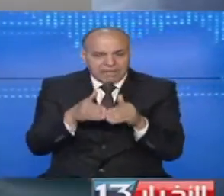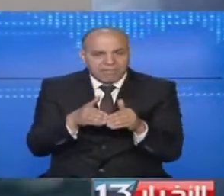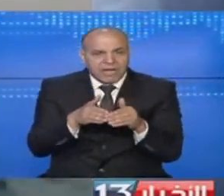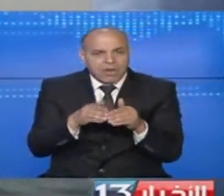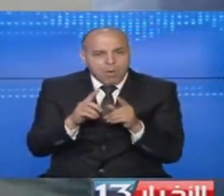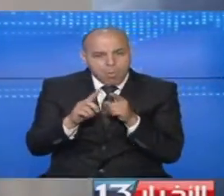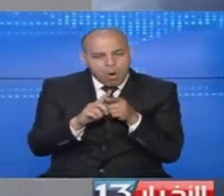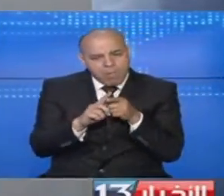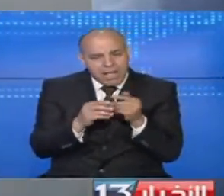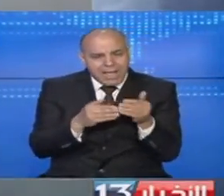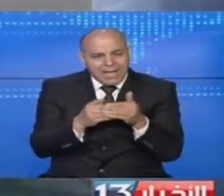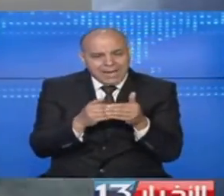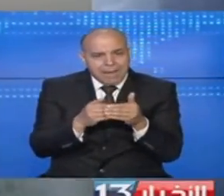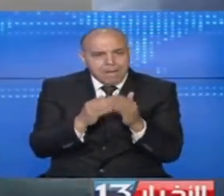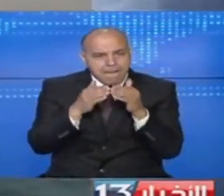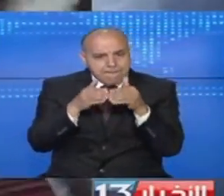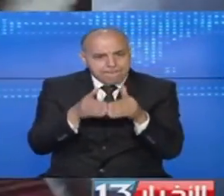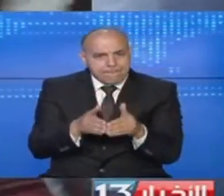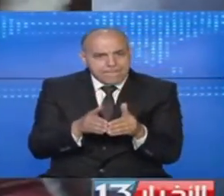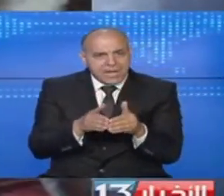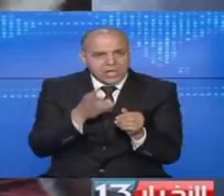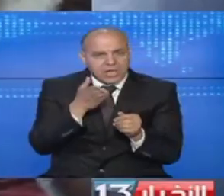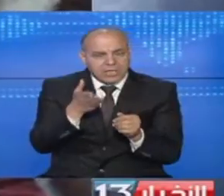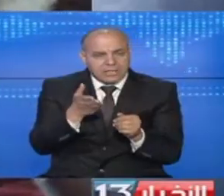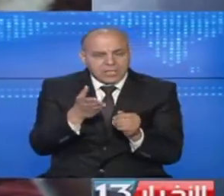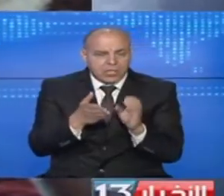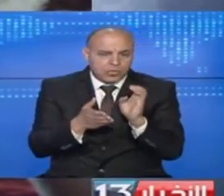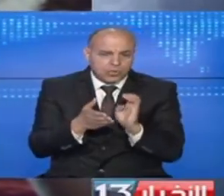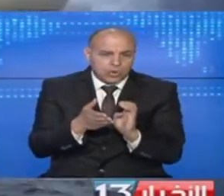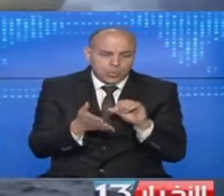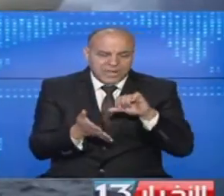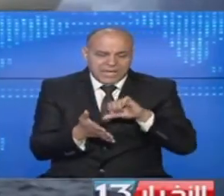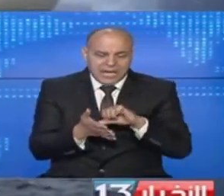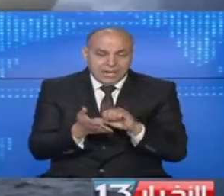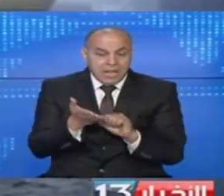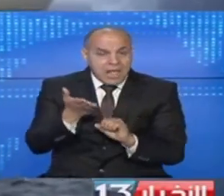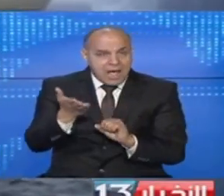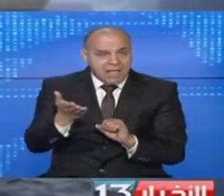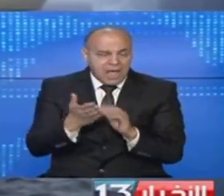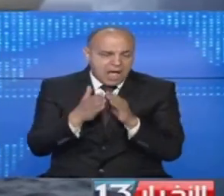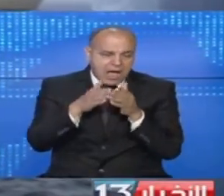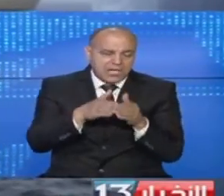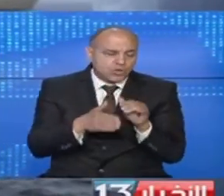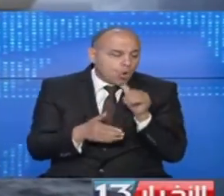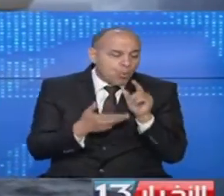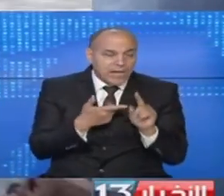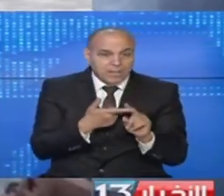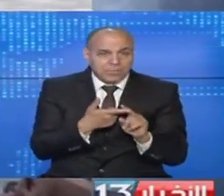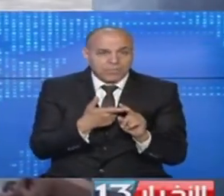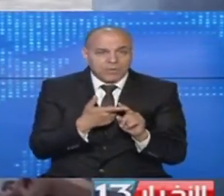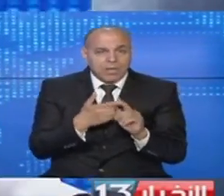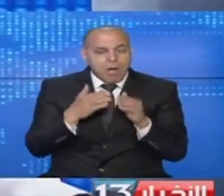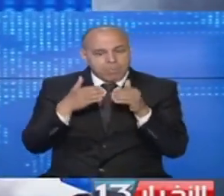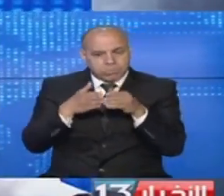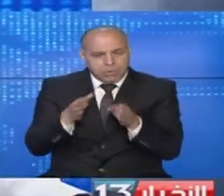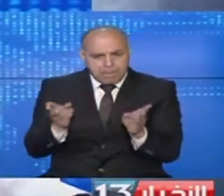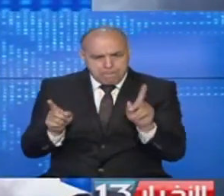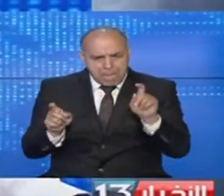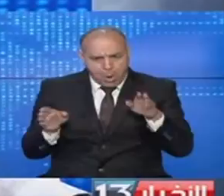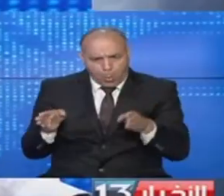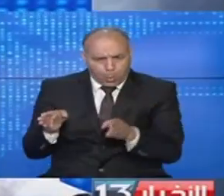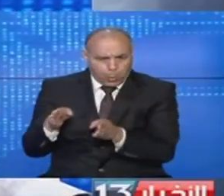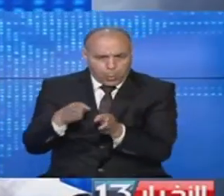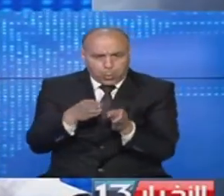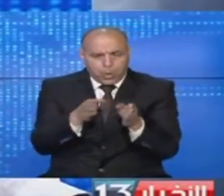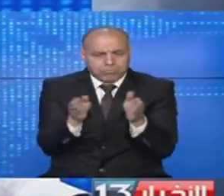في مهمة بالقرب من ميناء جاسك جنوب إيران الواقع على خليج عمان، وهو ممر مائي